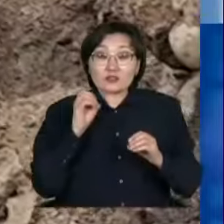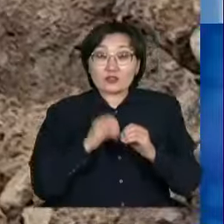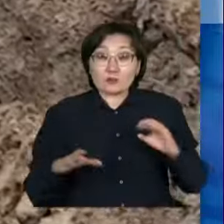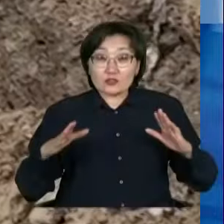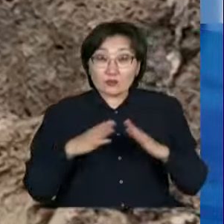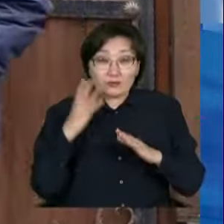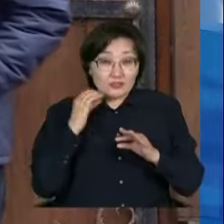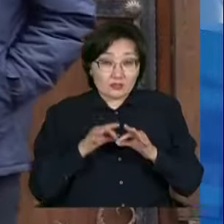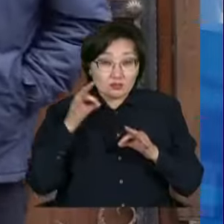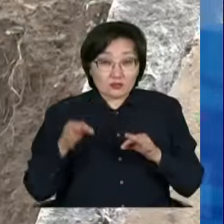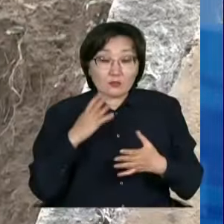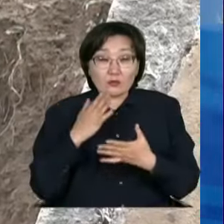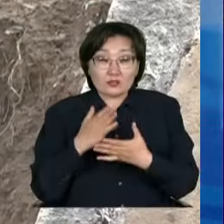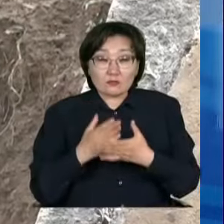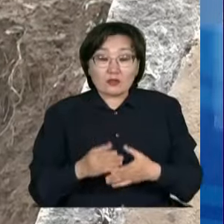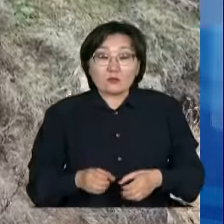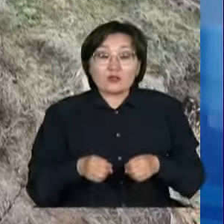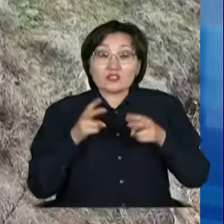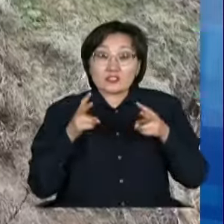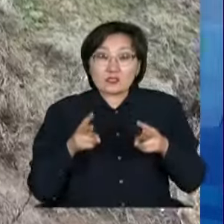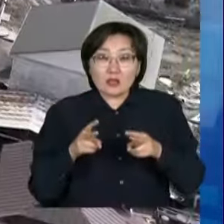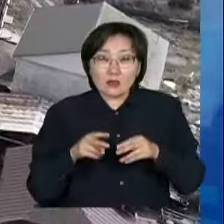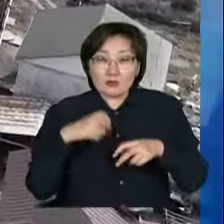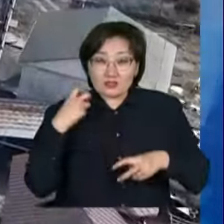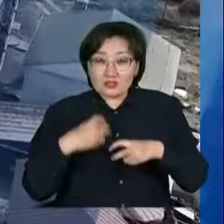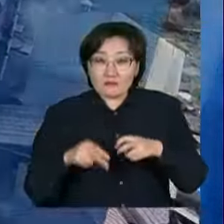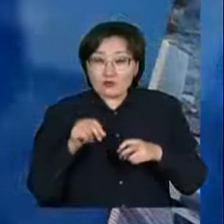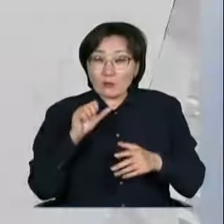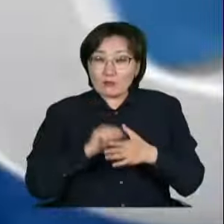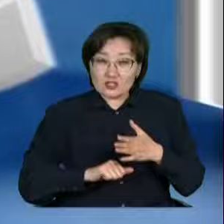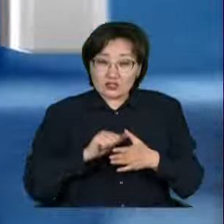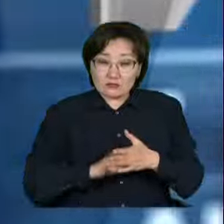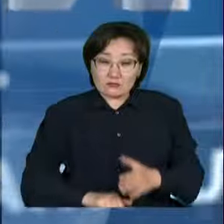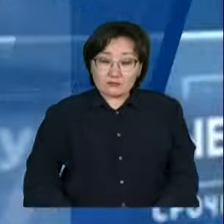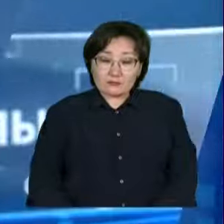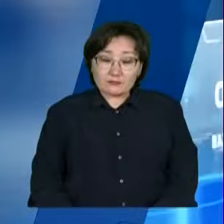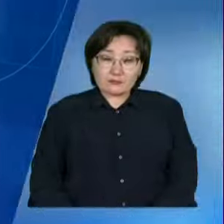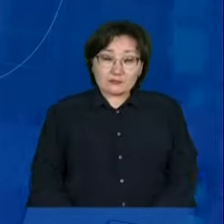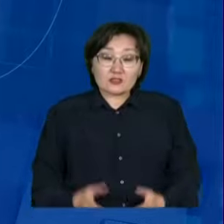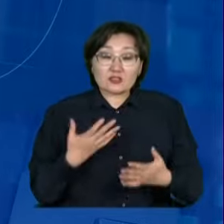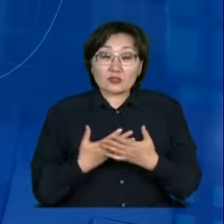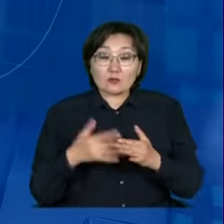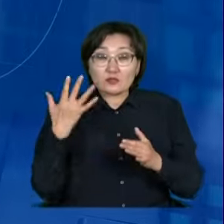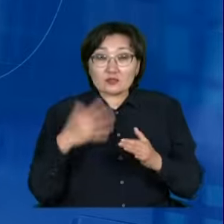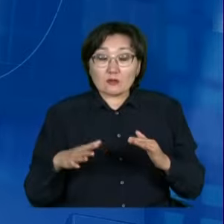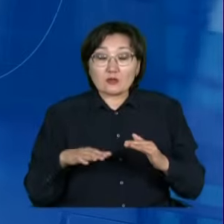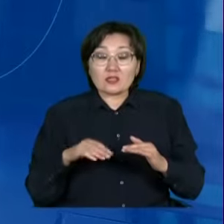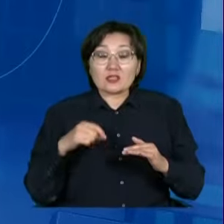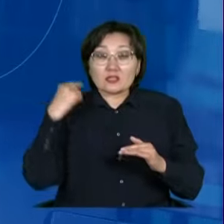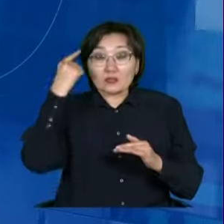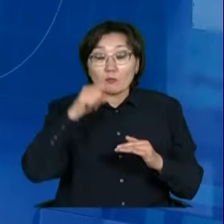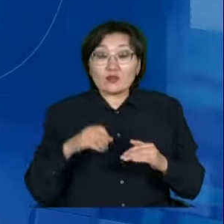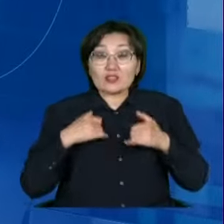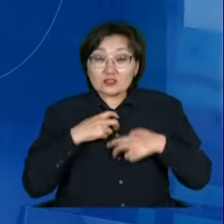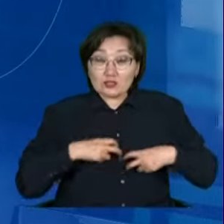домов в Алматинской области находятся под угрозой обрушения. В чем причина? Почти 50 голов скота сгорело